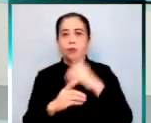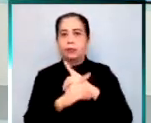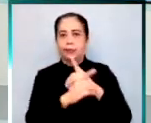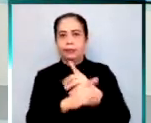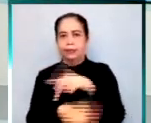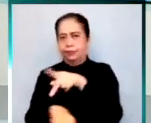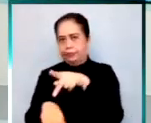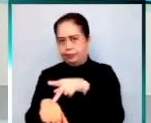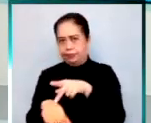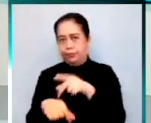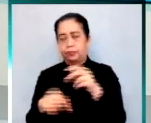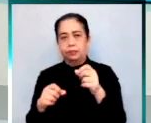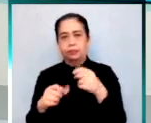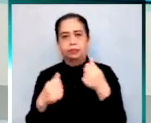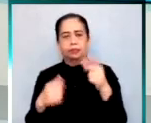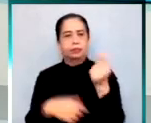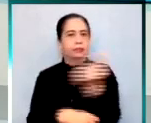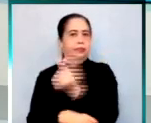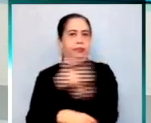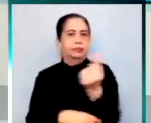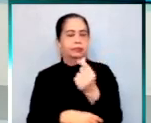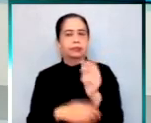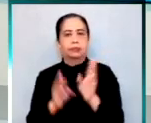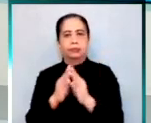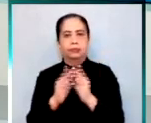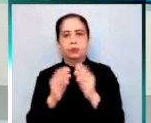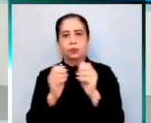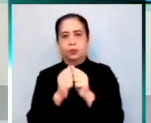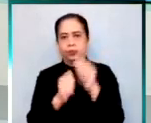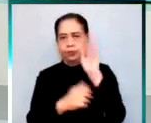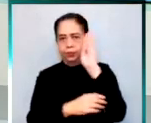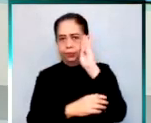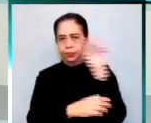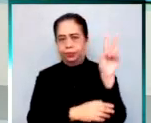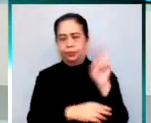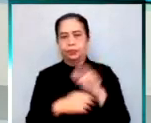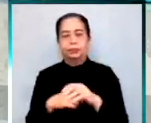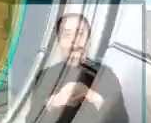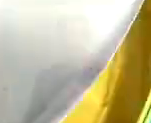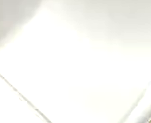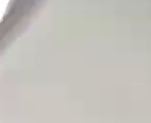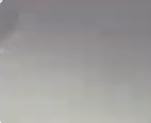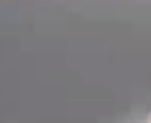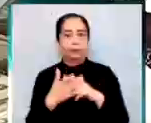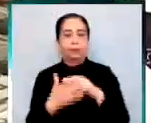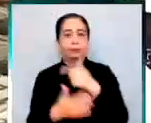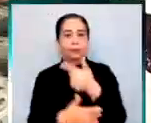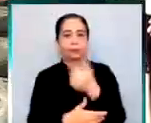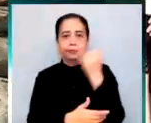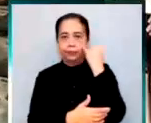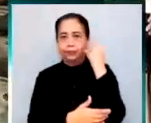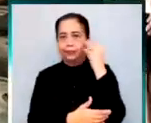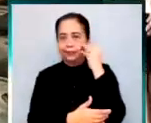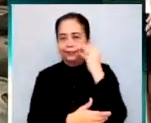sa kanilang bilateral meeting ni Pangulong Bongbong Marcos. May report si Ivan Mayrina.